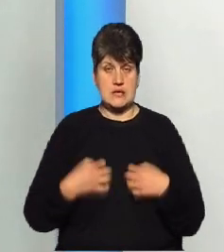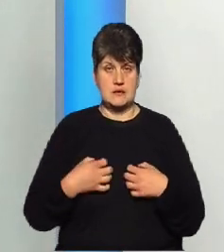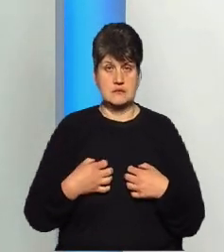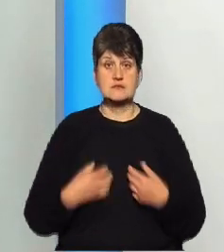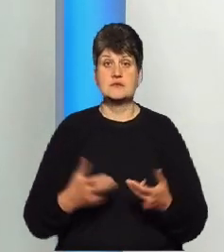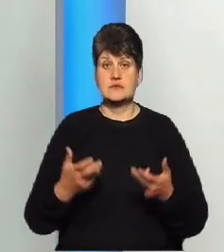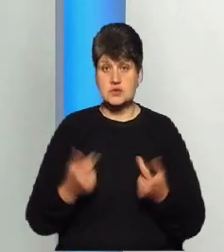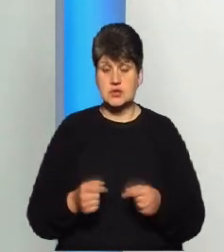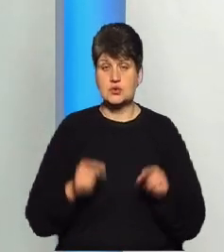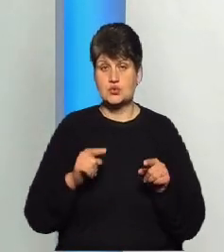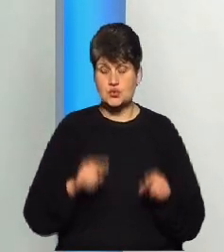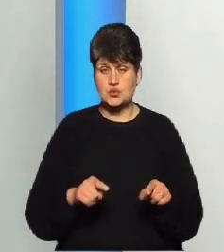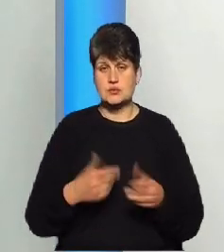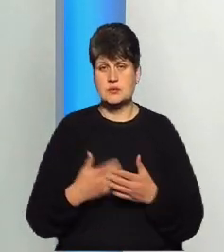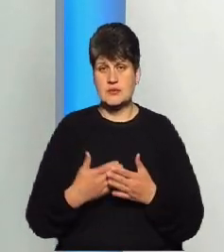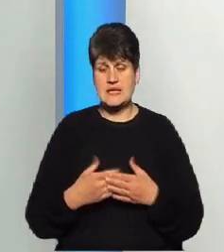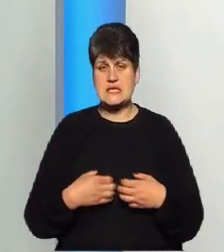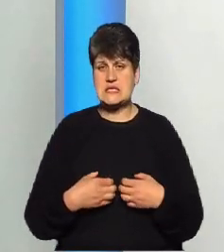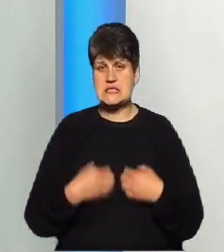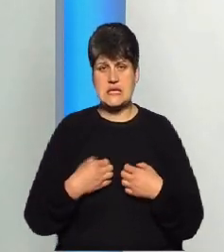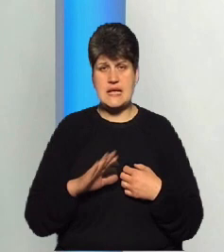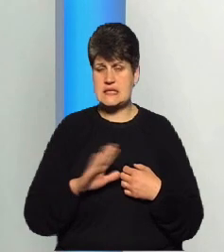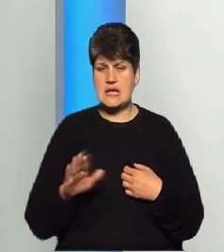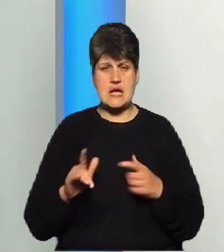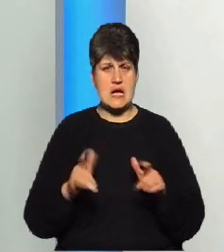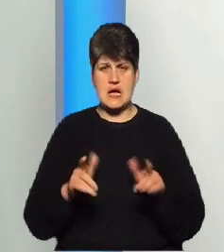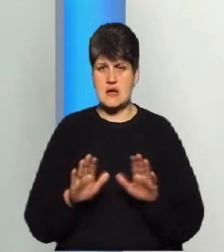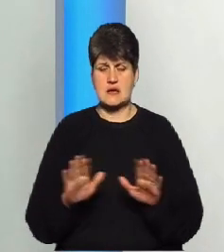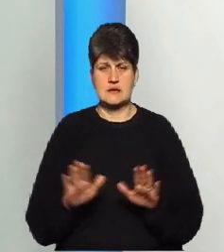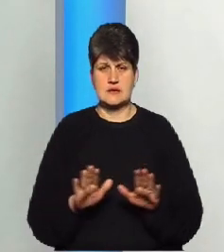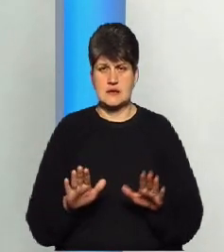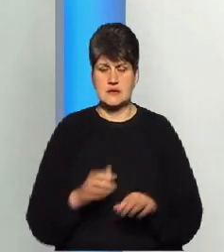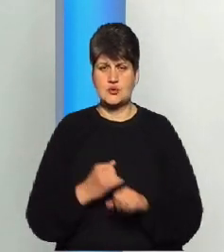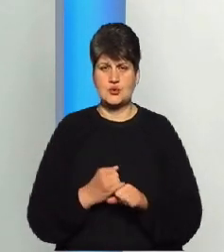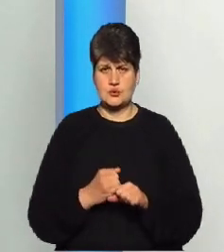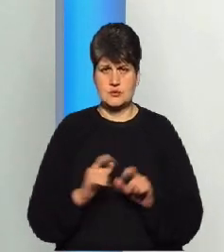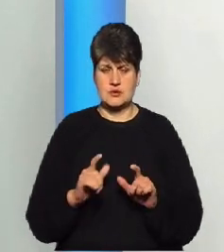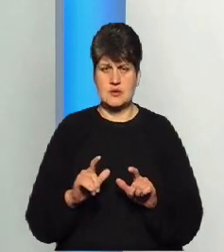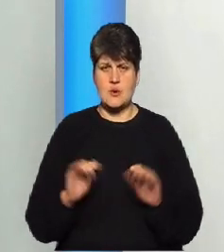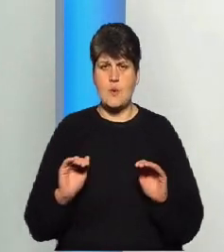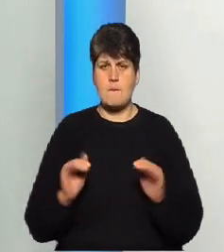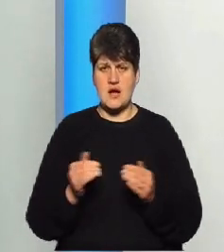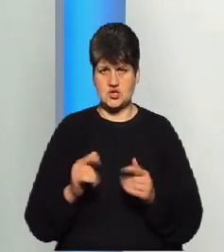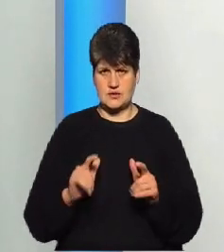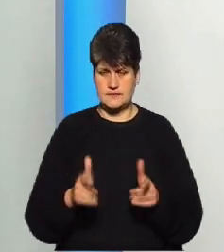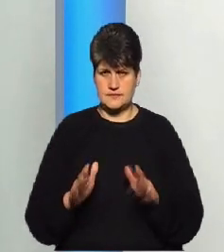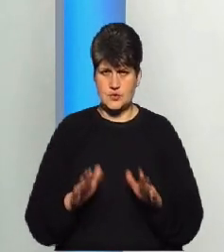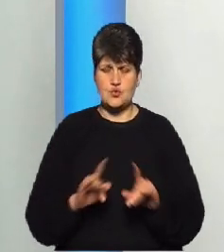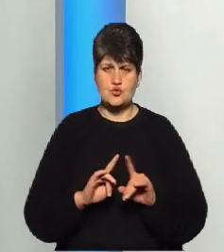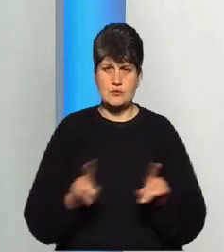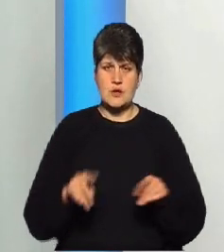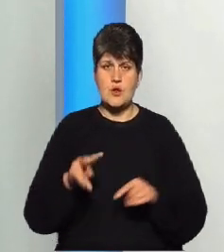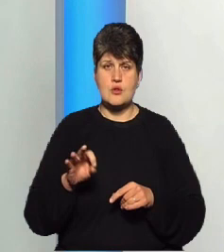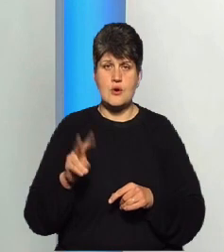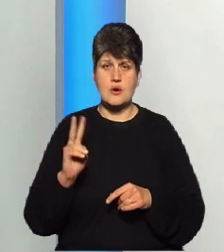стільки стрес карантинний, оце запровадження тих карантинних обмежень і особливо цього локдауну на